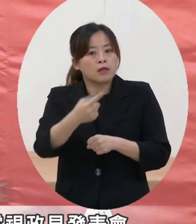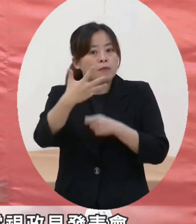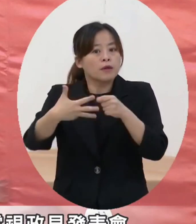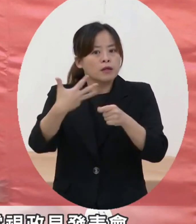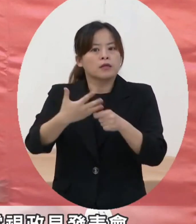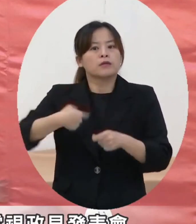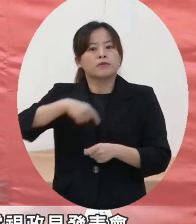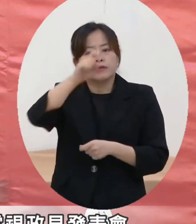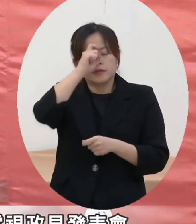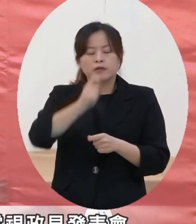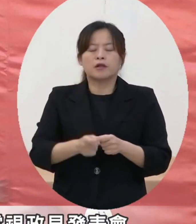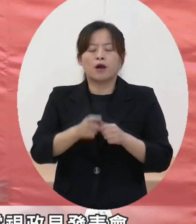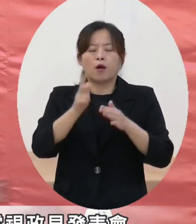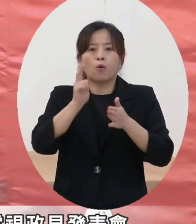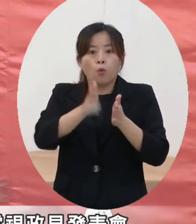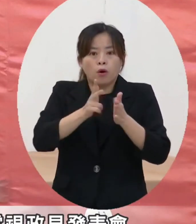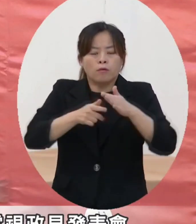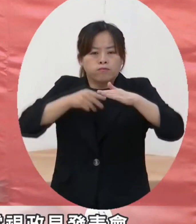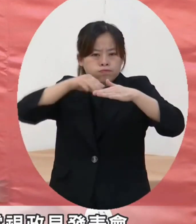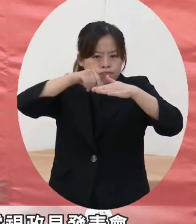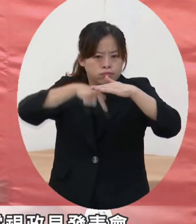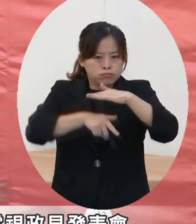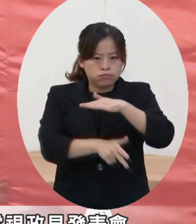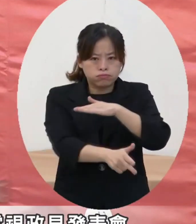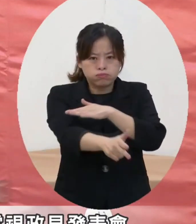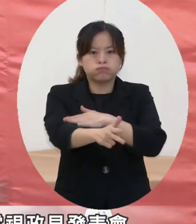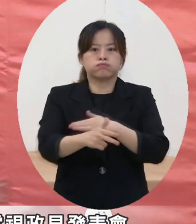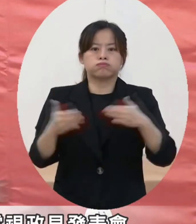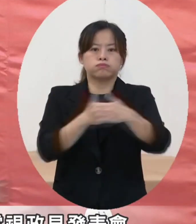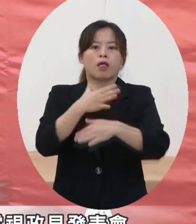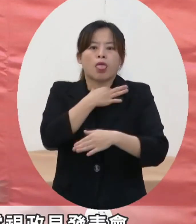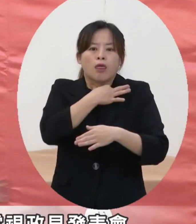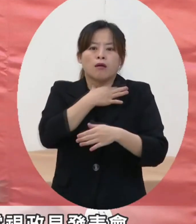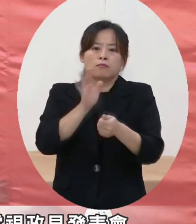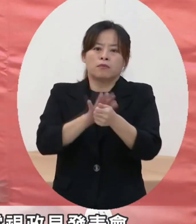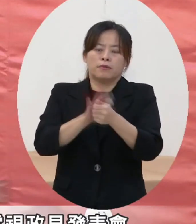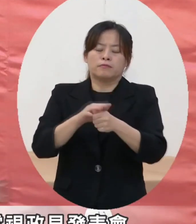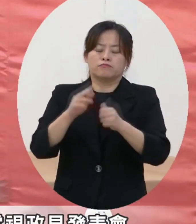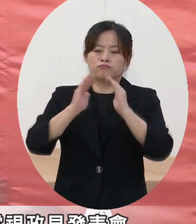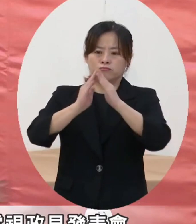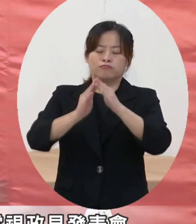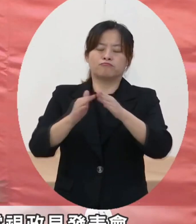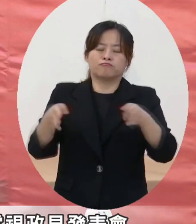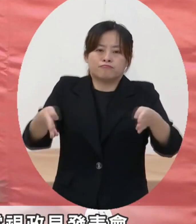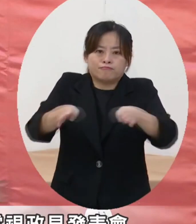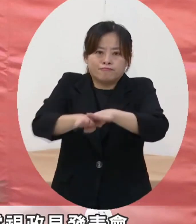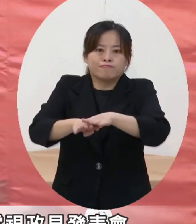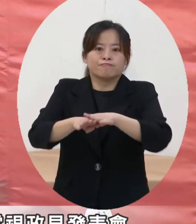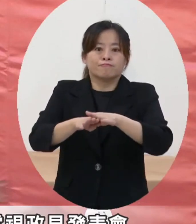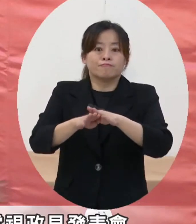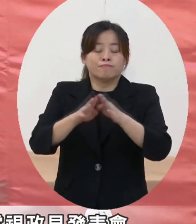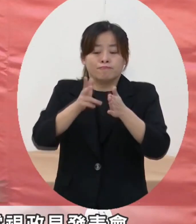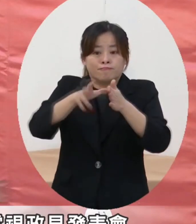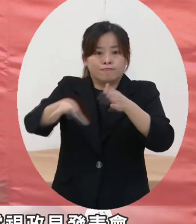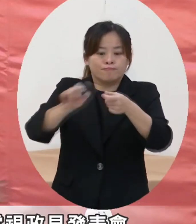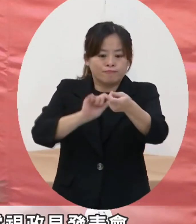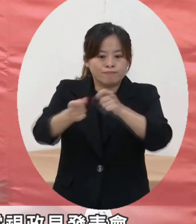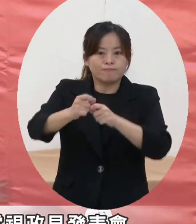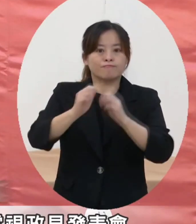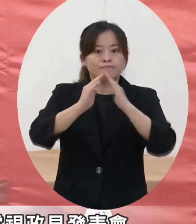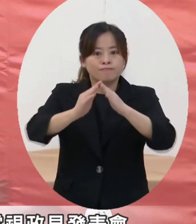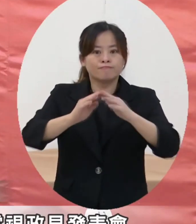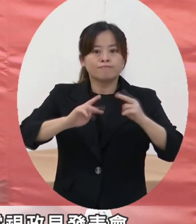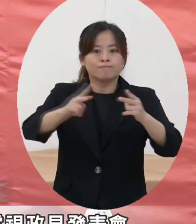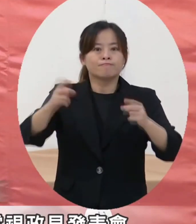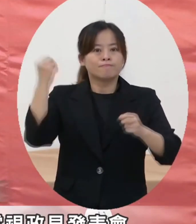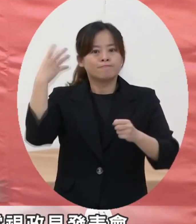我们要透过铁路地下化打通交通瓶颈，缝合都市，也要让地下化车站的附近市区进行